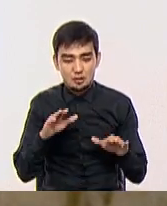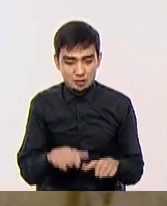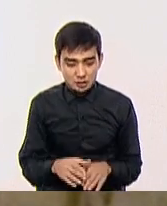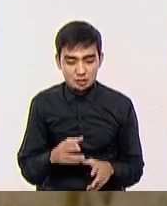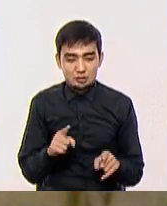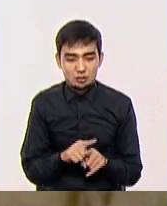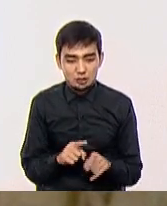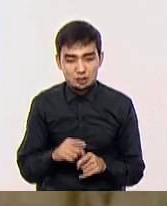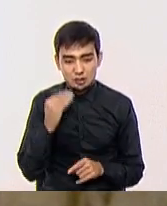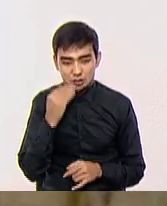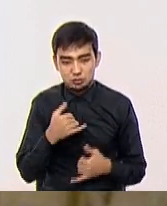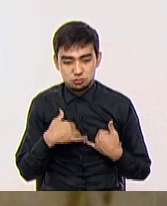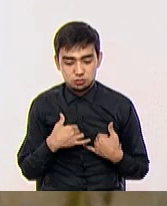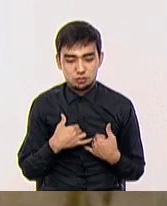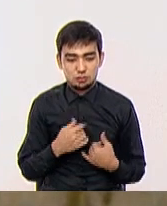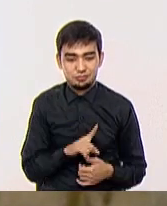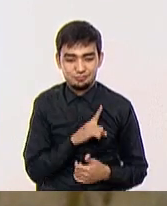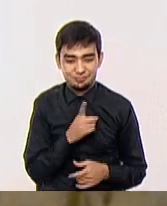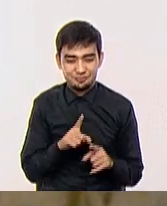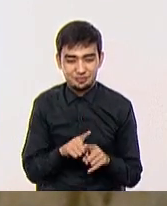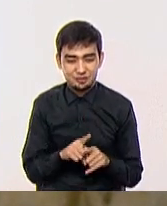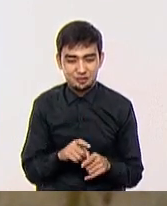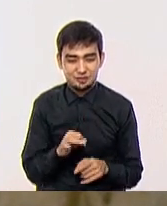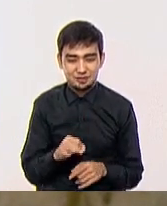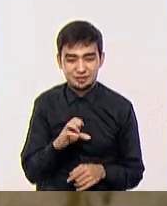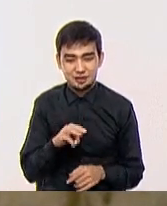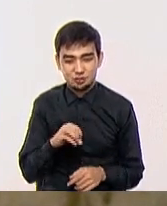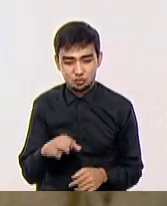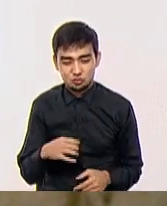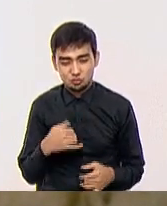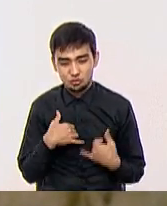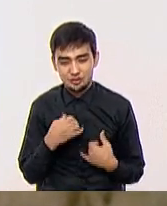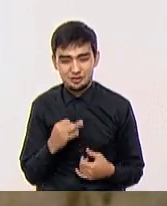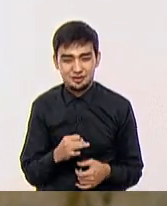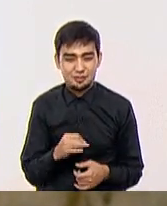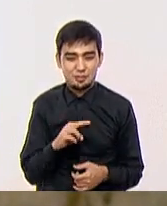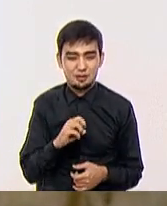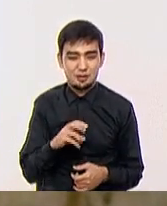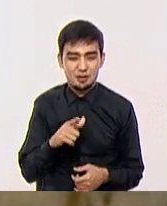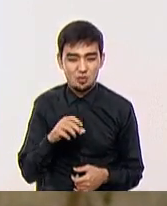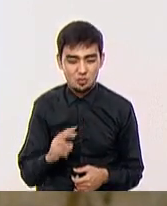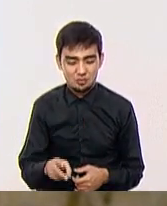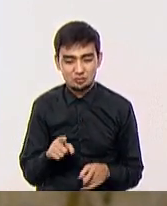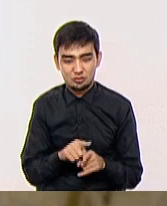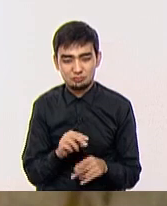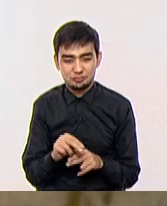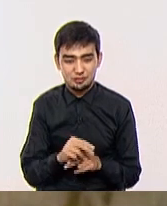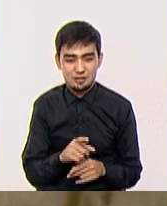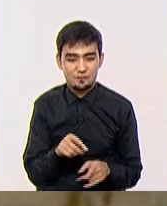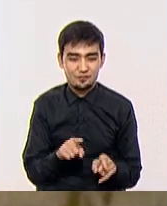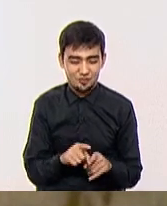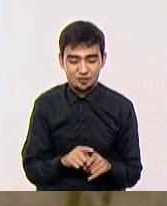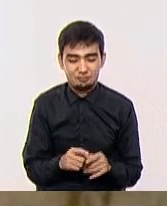помимо качественных педагогов, наверное, роль статуса самих педагогов и учителей, да, этим занимаются, но пока что